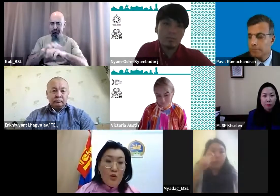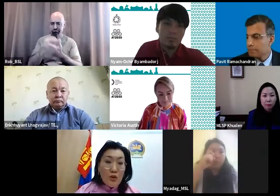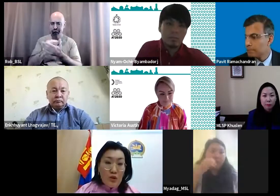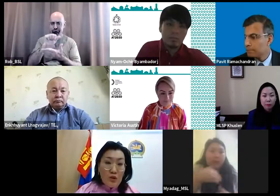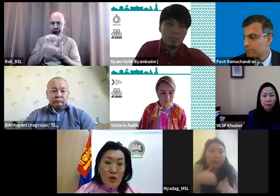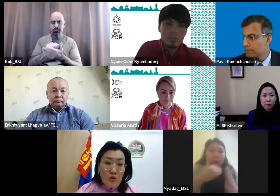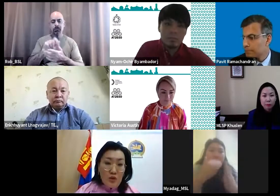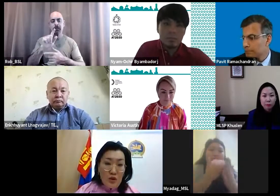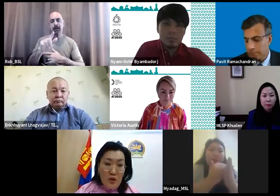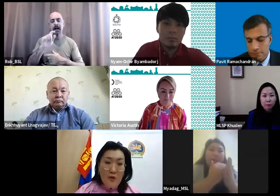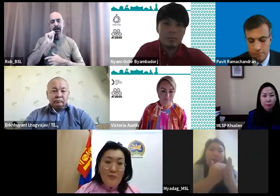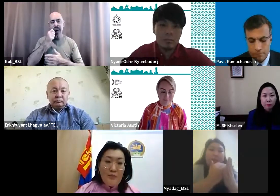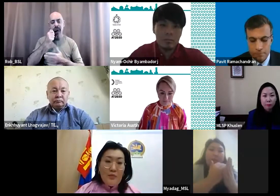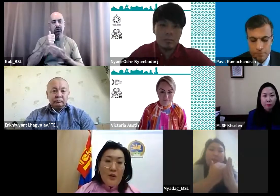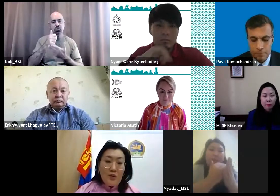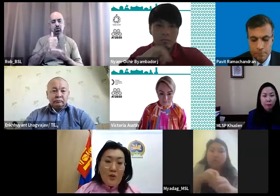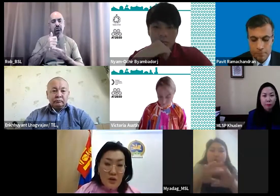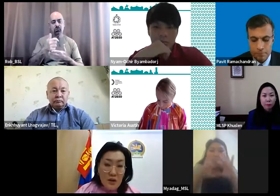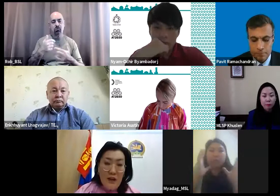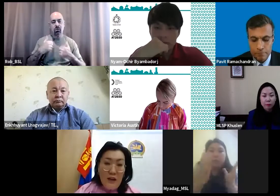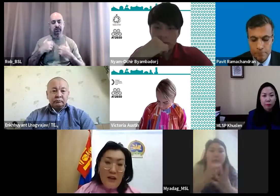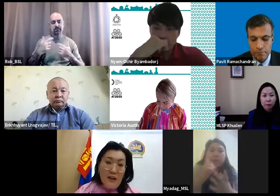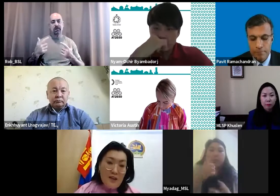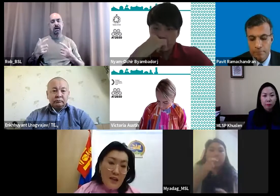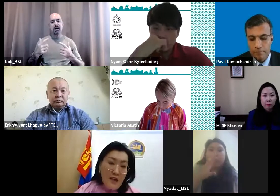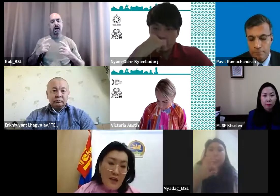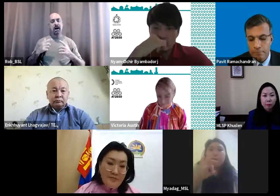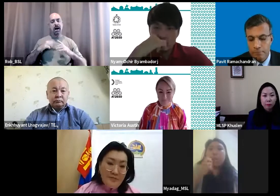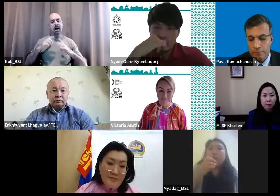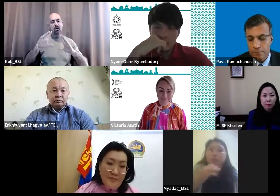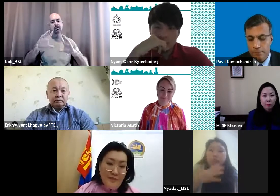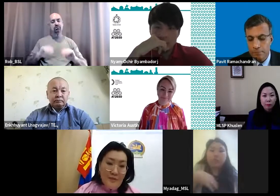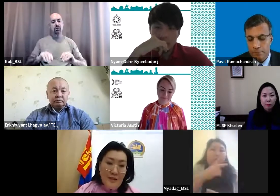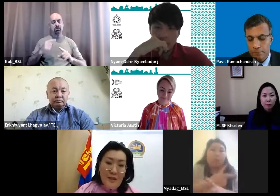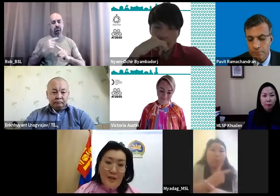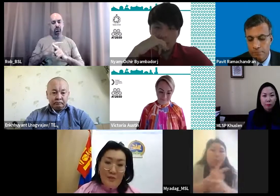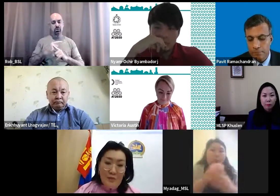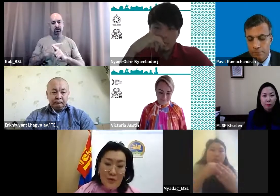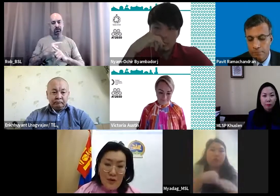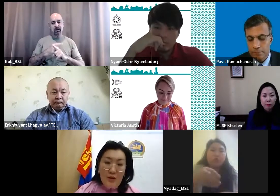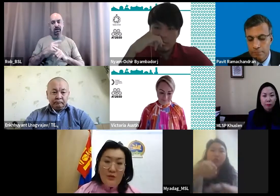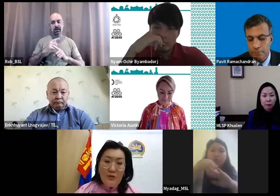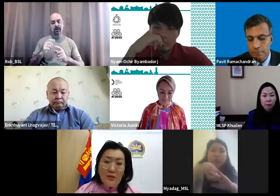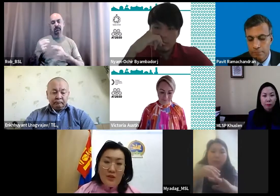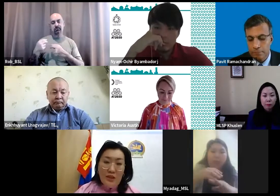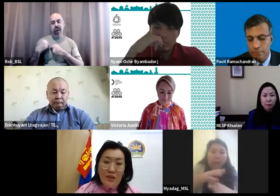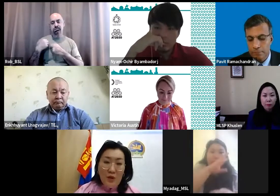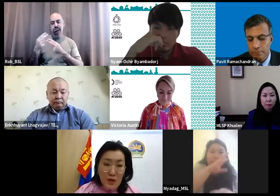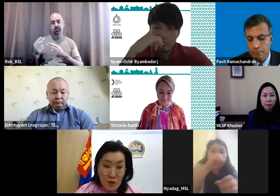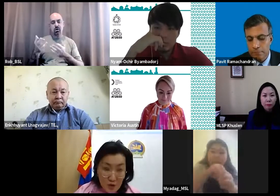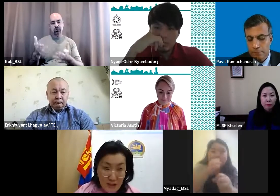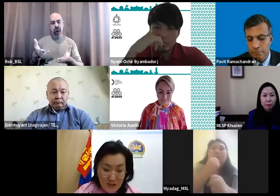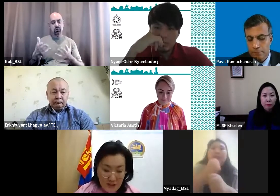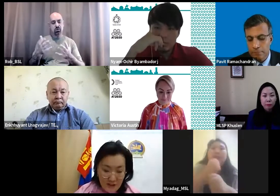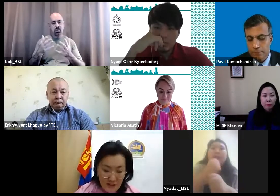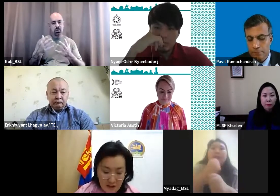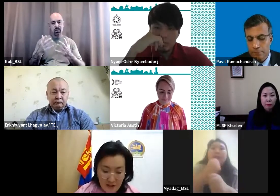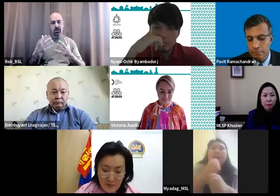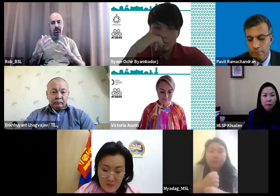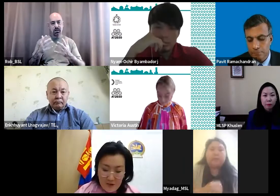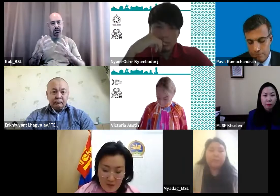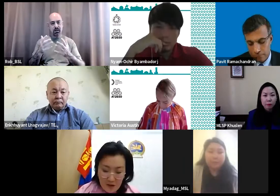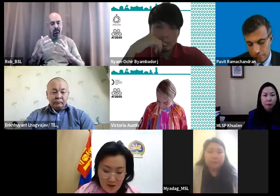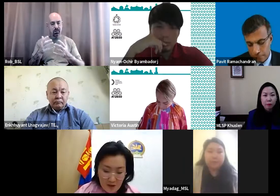бид хууль тогтоомждоо тусгахаар ажилланаа. Одоо семинарын одоо энэ үйл